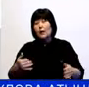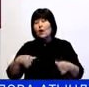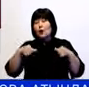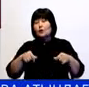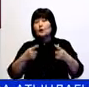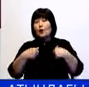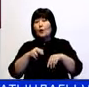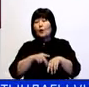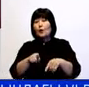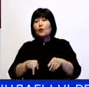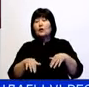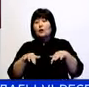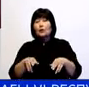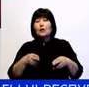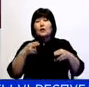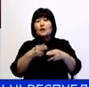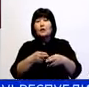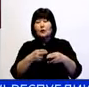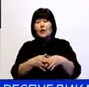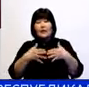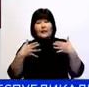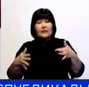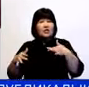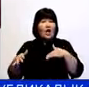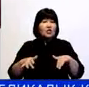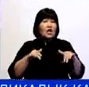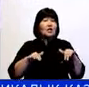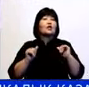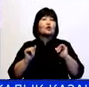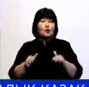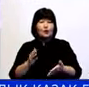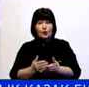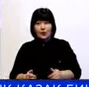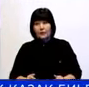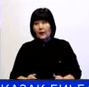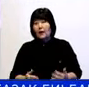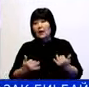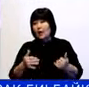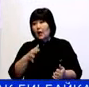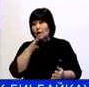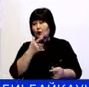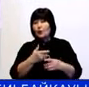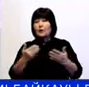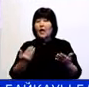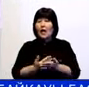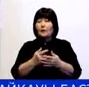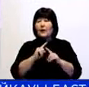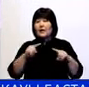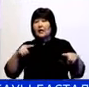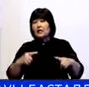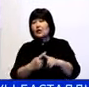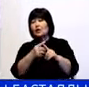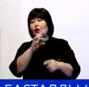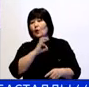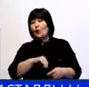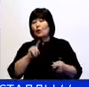орган оның жолын кесу үшін кешенді іс-шаралар жүргізуде. Қазіргі уақытта істер органдары ақпарат жаңа технологиялар